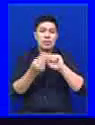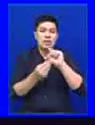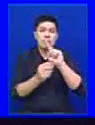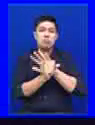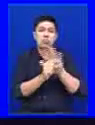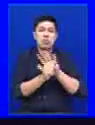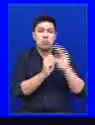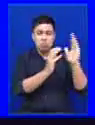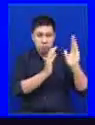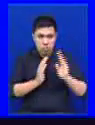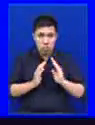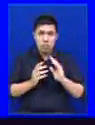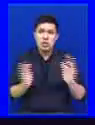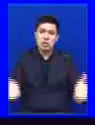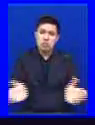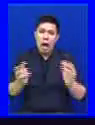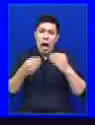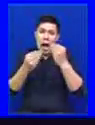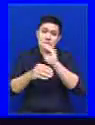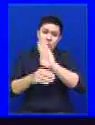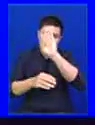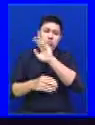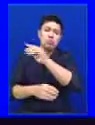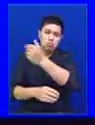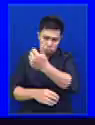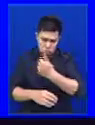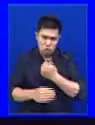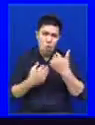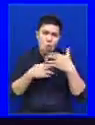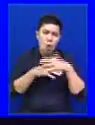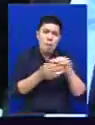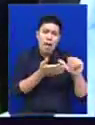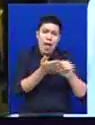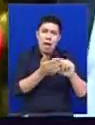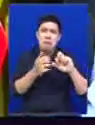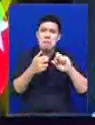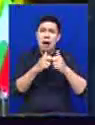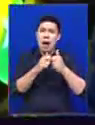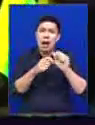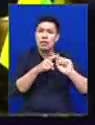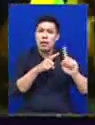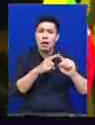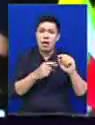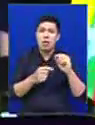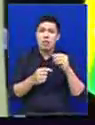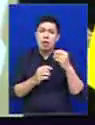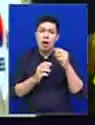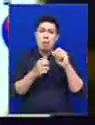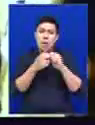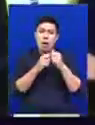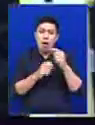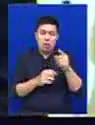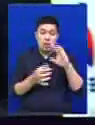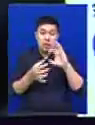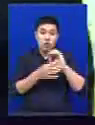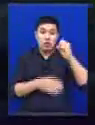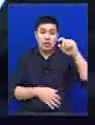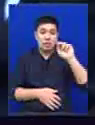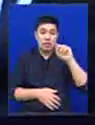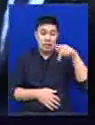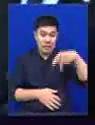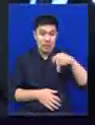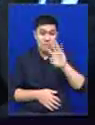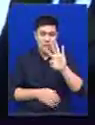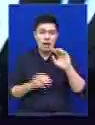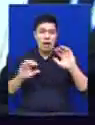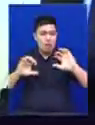งพร้อมยังสนับสนุนให้เอกชนมีส่วนร่วมในการจัดการปัญหาของโลกผ่านกลไก 4P ที่เชื่อมโยงรัฐบาลเอกชน